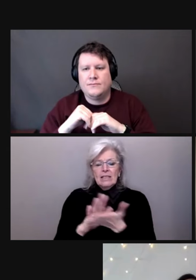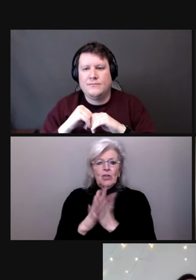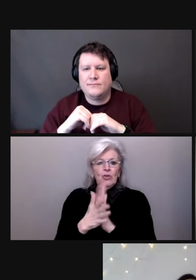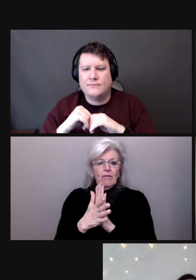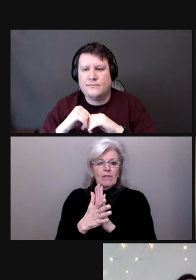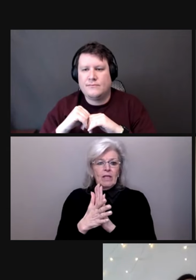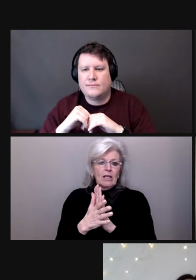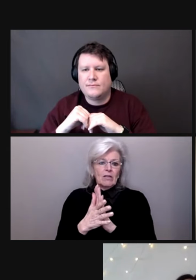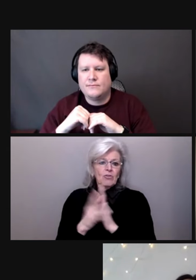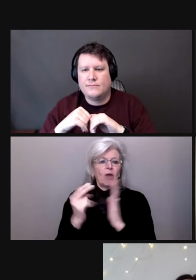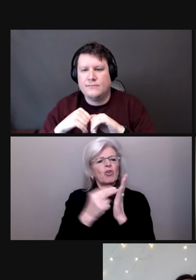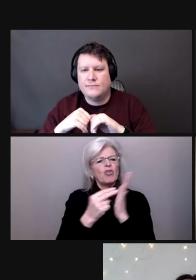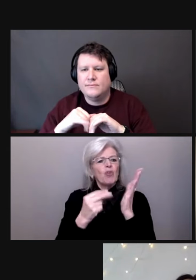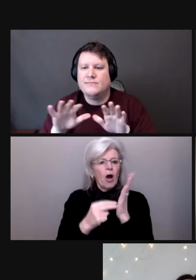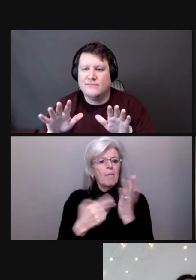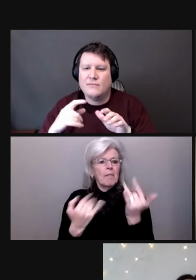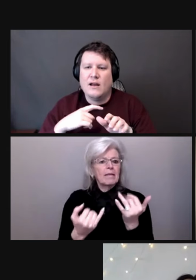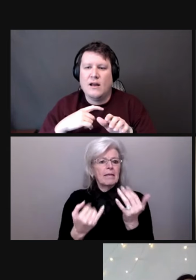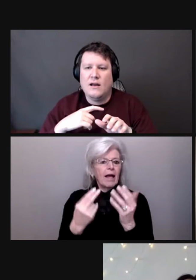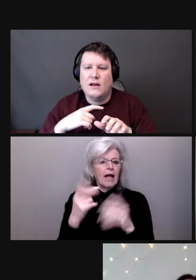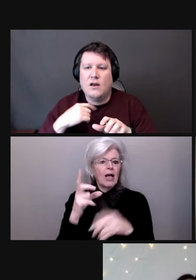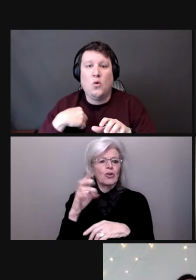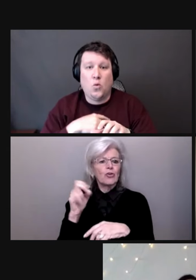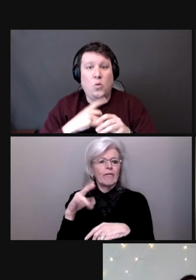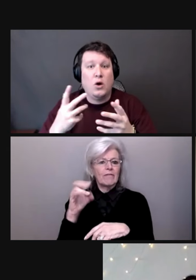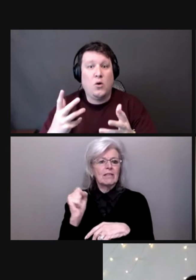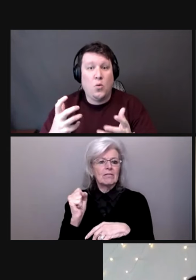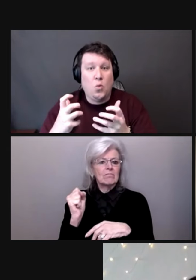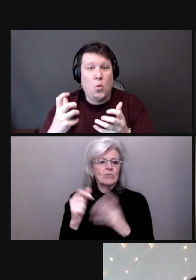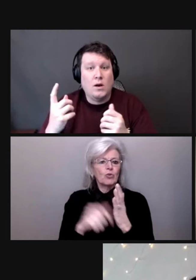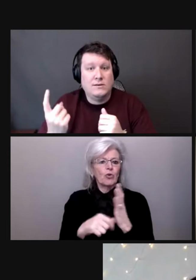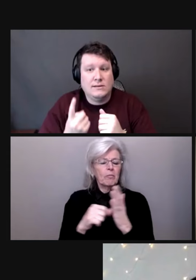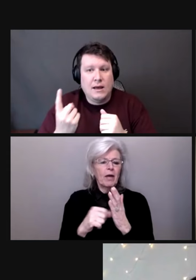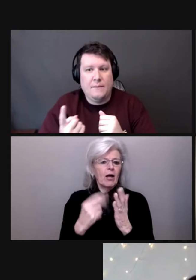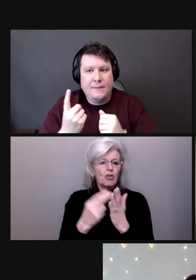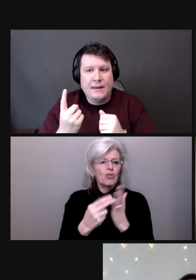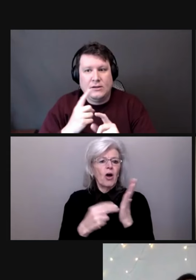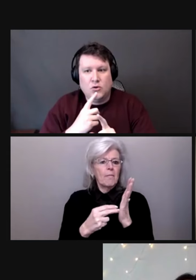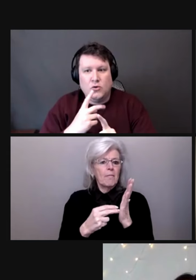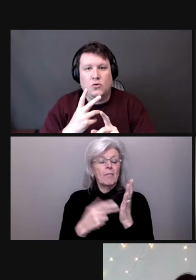norme, ce devis, ce document, parce qu'on veut vraiment